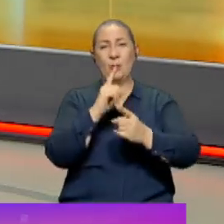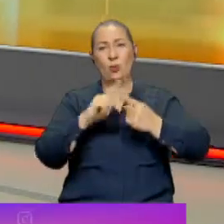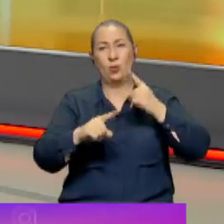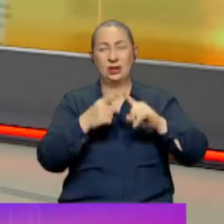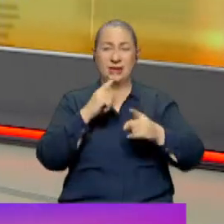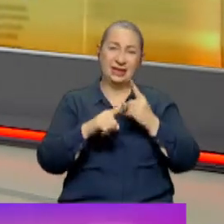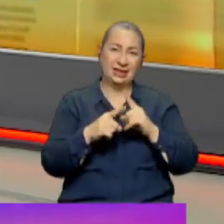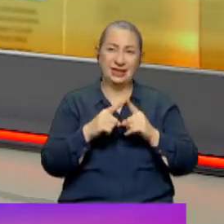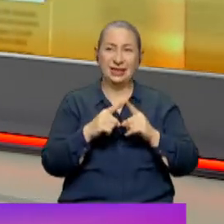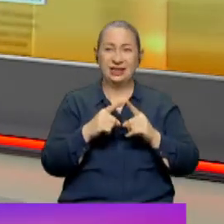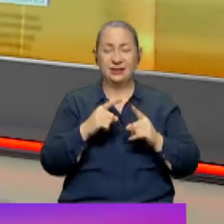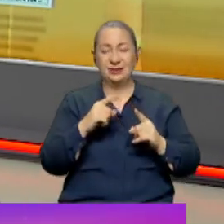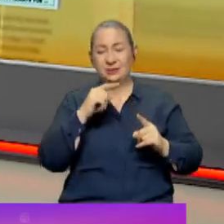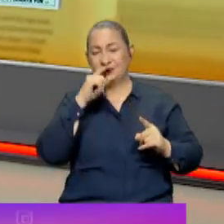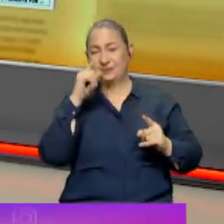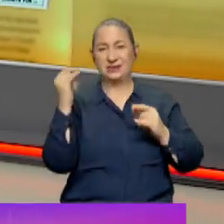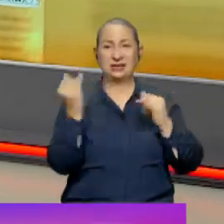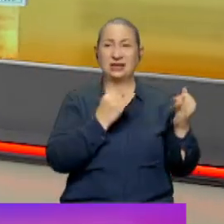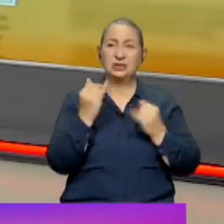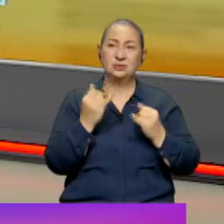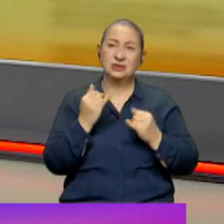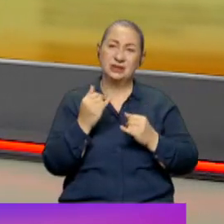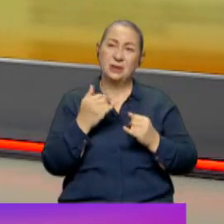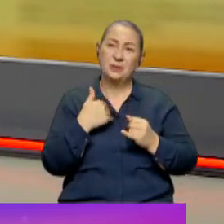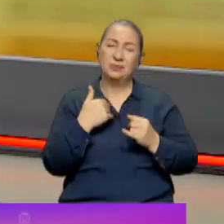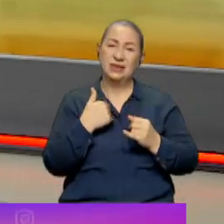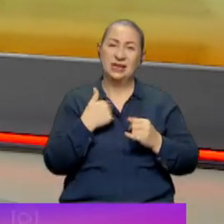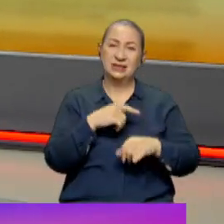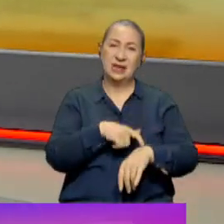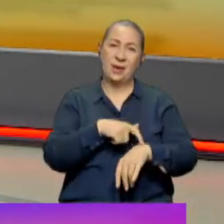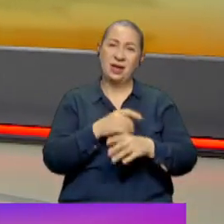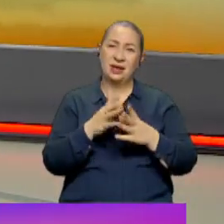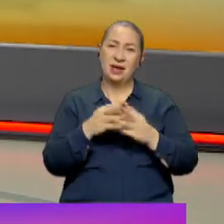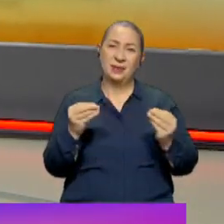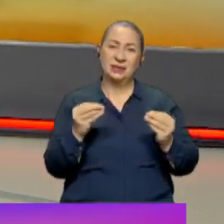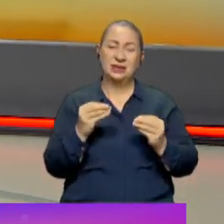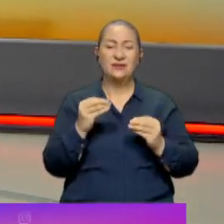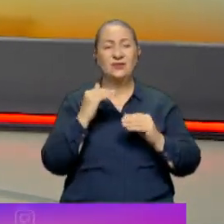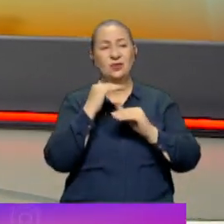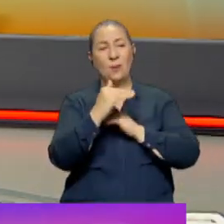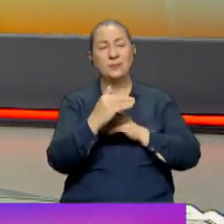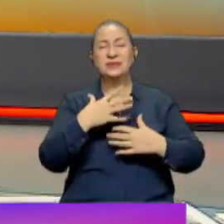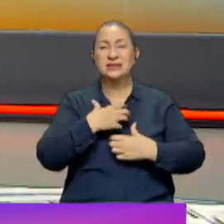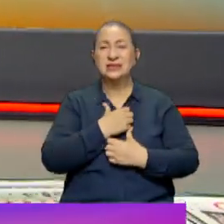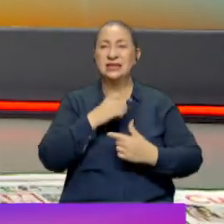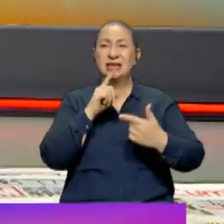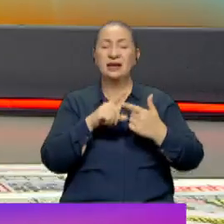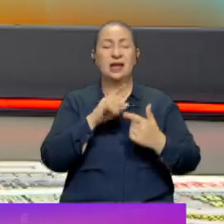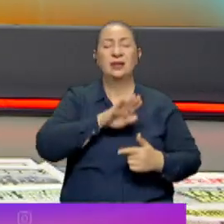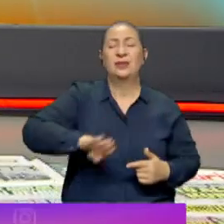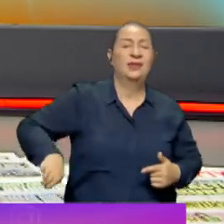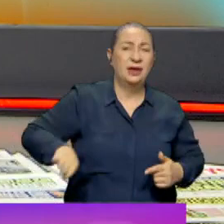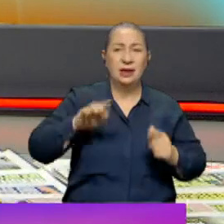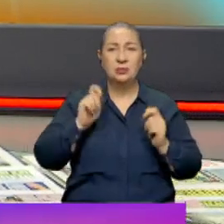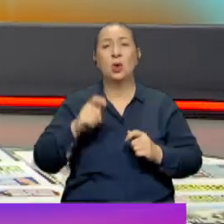siyasi egoların tartışması özellikle bize zaman kaybettirecektir. Vatandaşın derdini ikinci plana